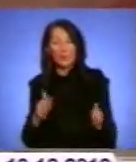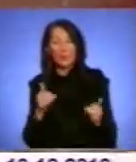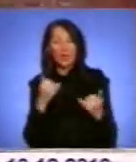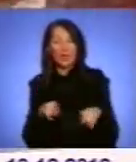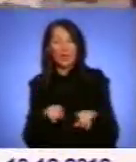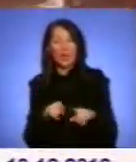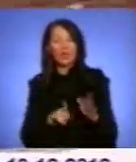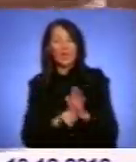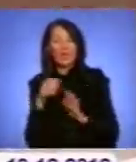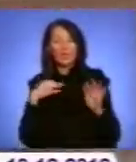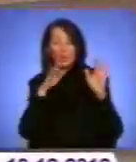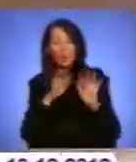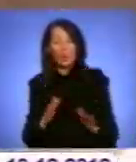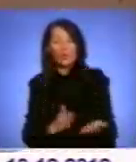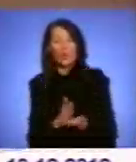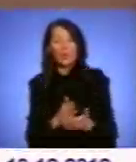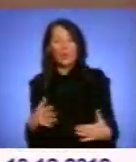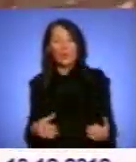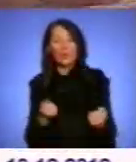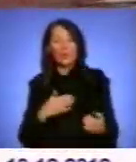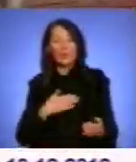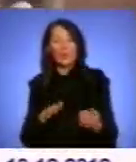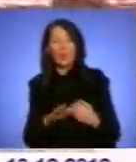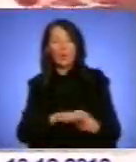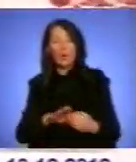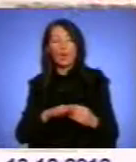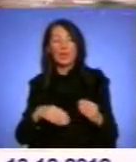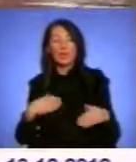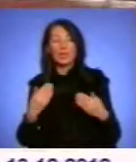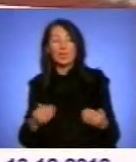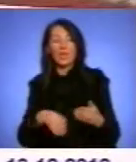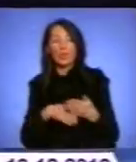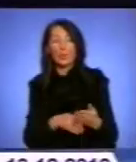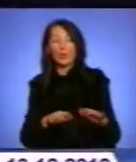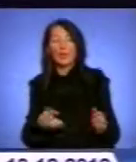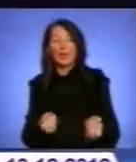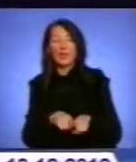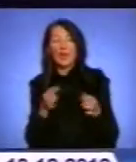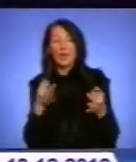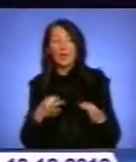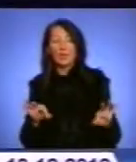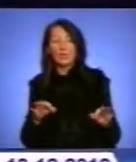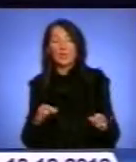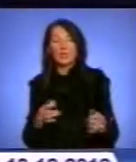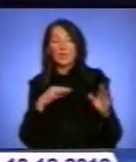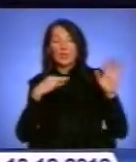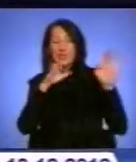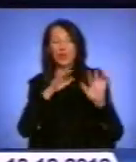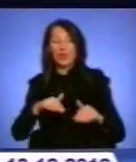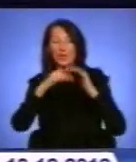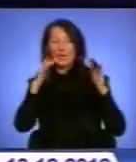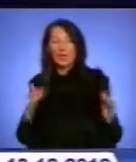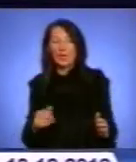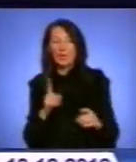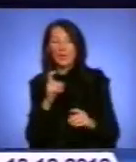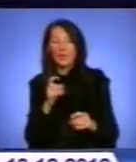початку снігопадів служба порятунку в нашому краї надала допомогу та визволила зі снігових заметів понад 100 автівок. У зв'язку із